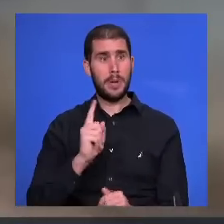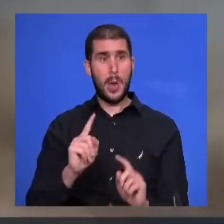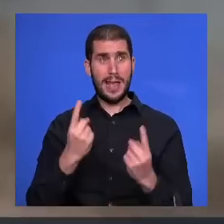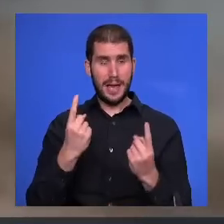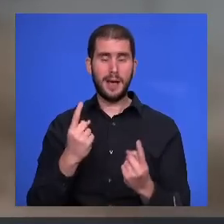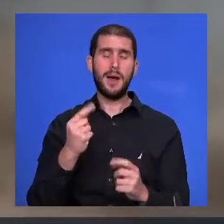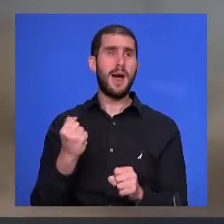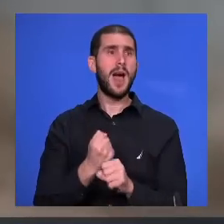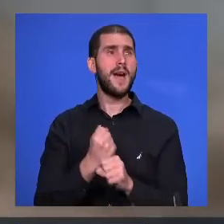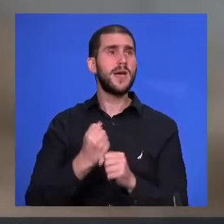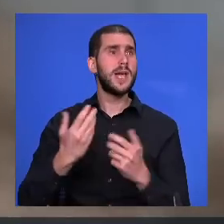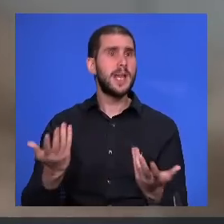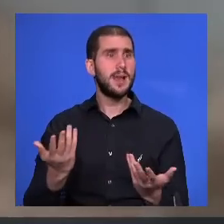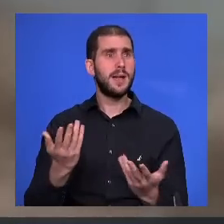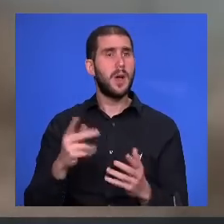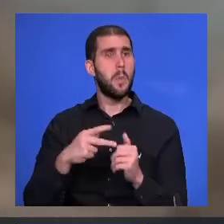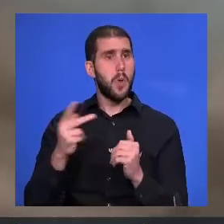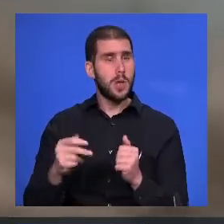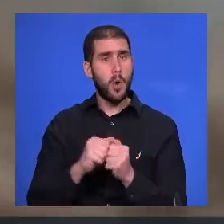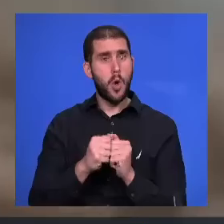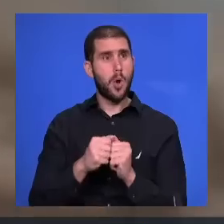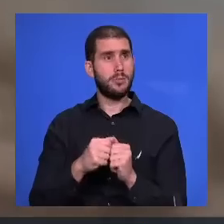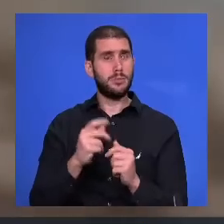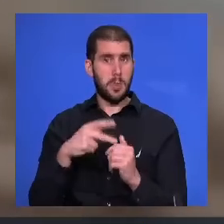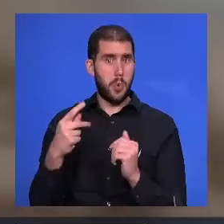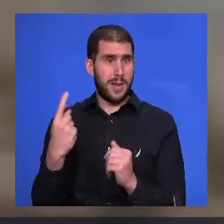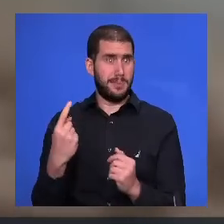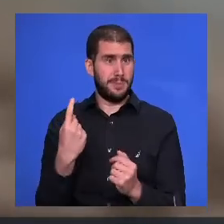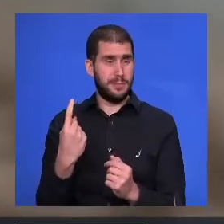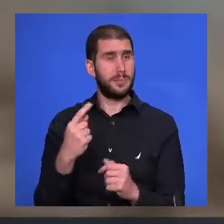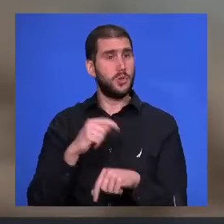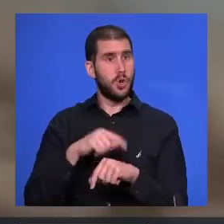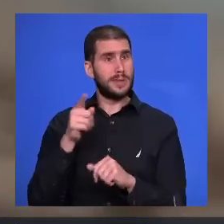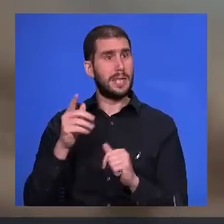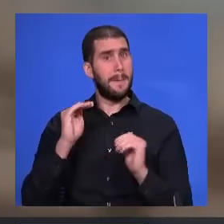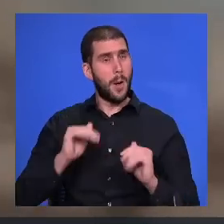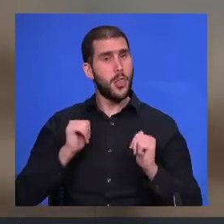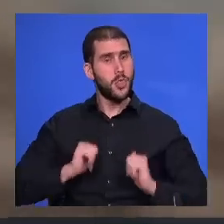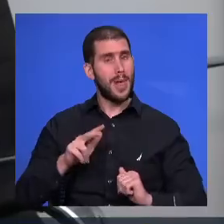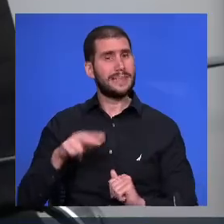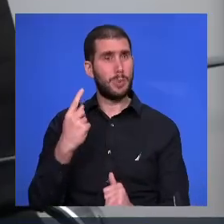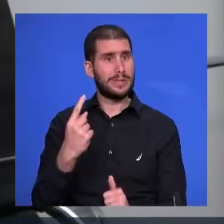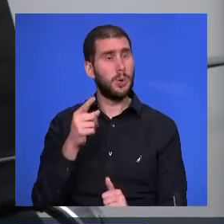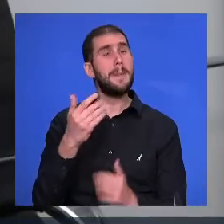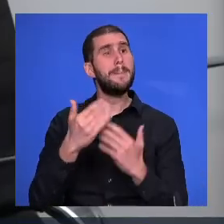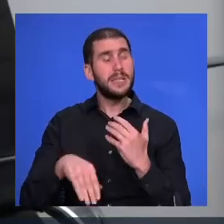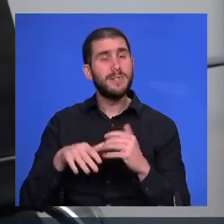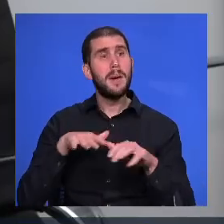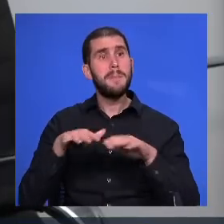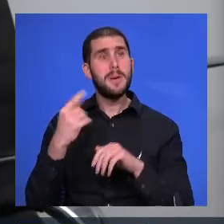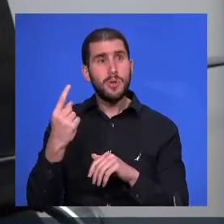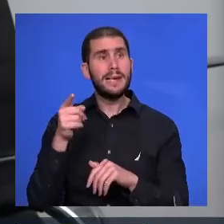אז להפעיל את הפרויקטים או להוציא לפועל את הפרויקטים בשעות שזה יהיה פחות נוח לציבור. בסופו של דבר הממשלה